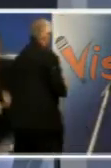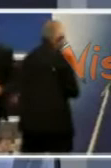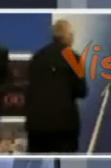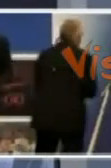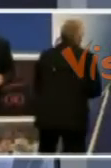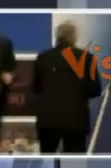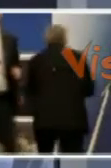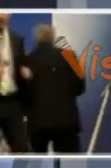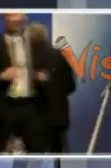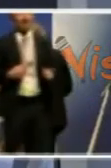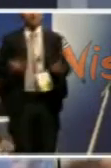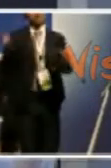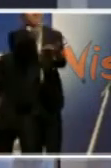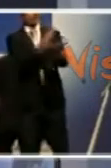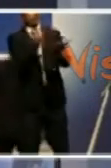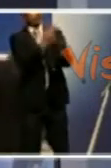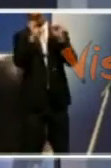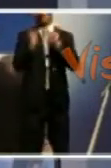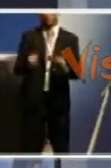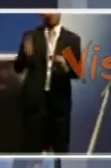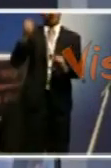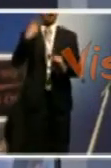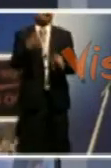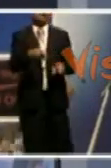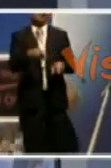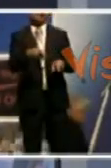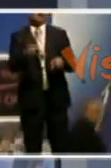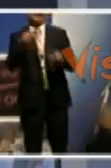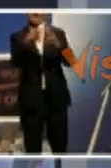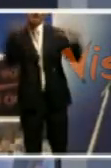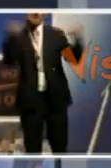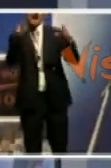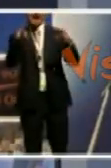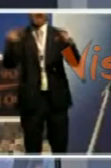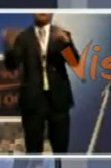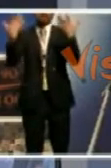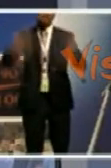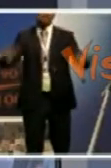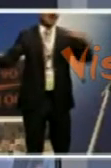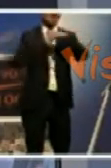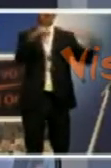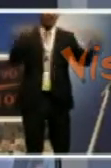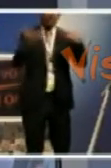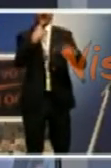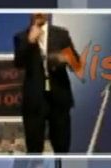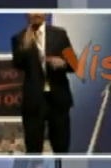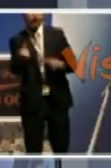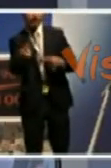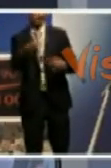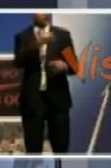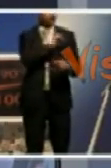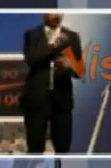paradigma dell'Italia, ma che è un progetto industriale in cui si è combattuta una battaglia tra quelli che dicevano si crede